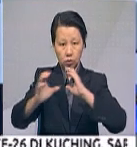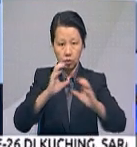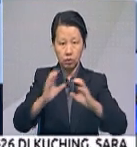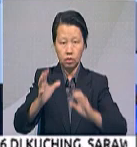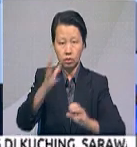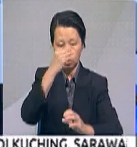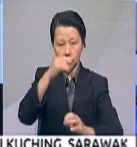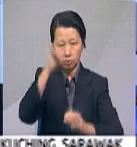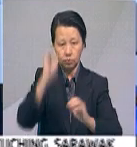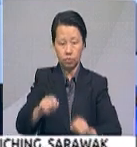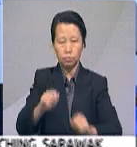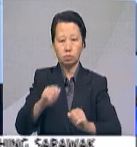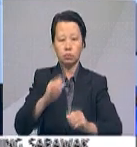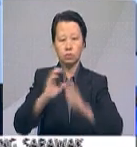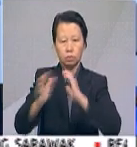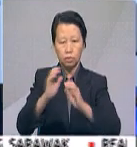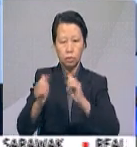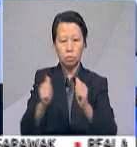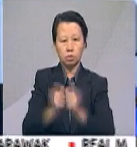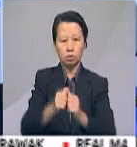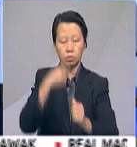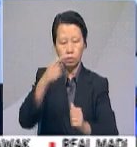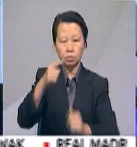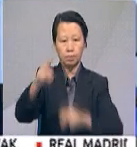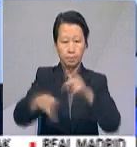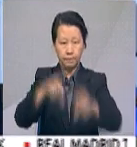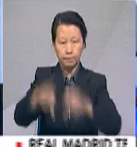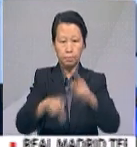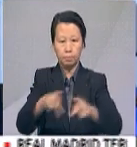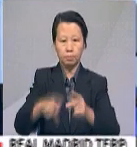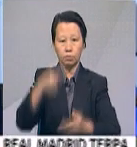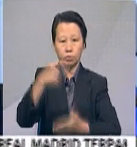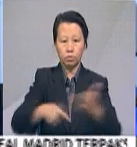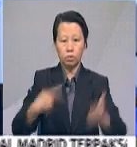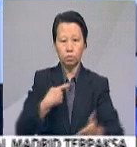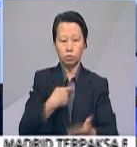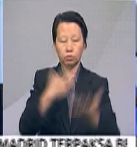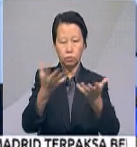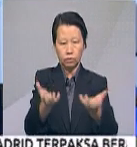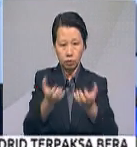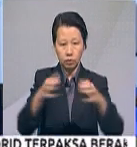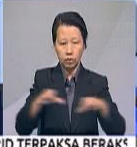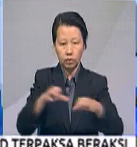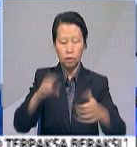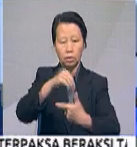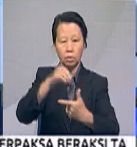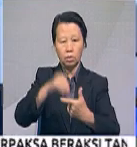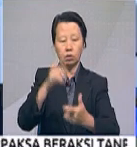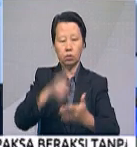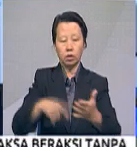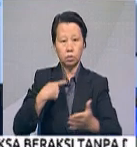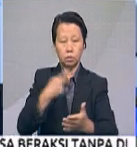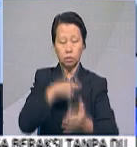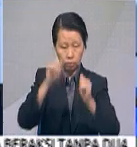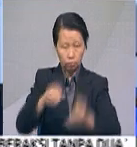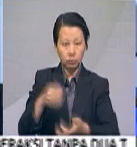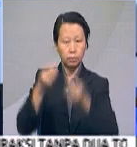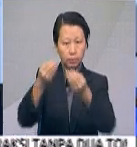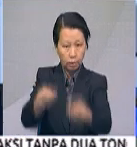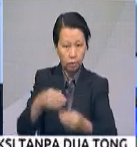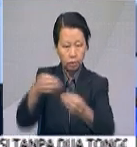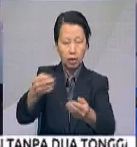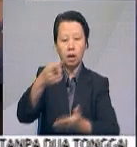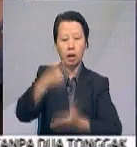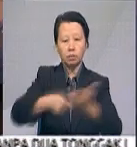them to communicate and tell the whole world what we want to do or what we have produced or what we want to